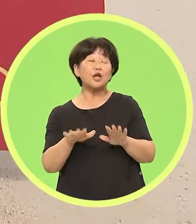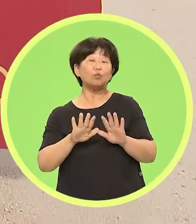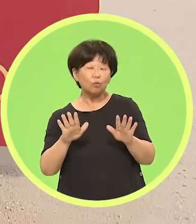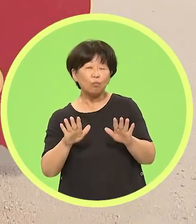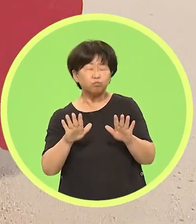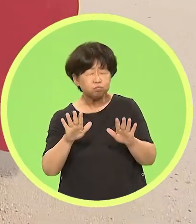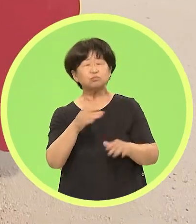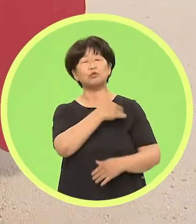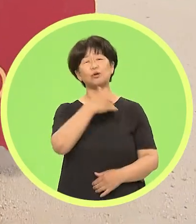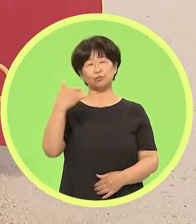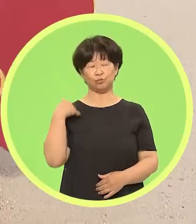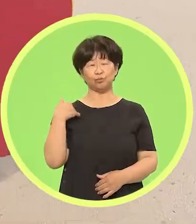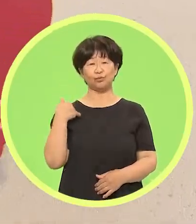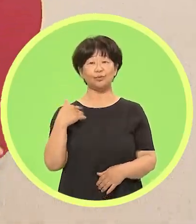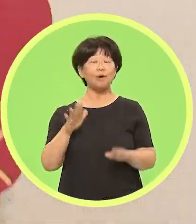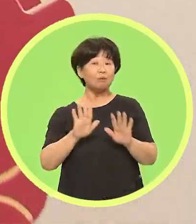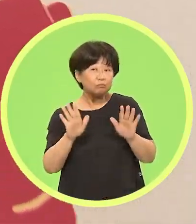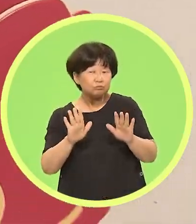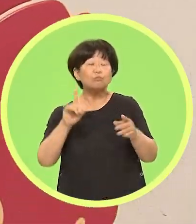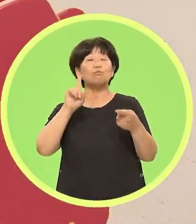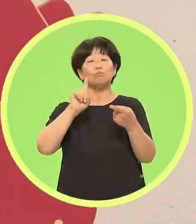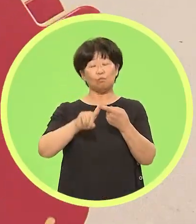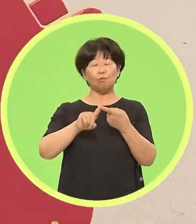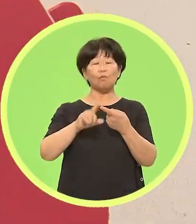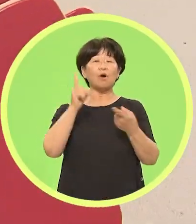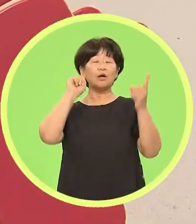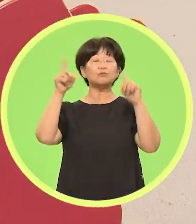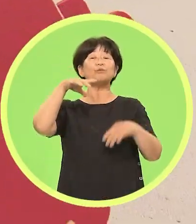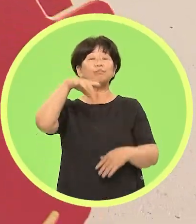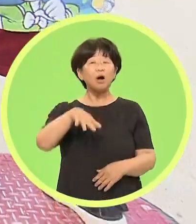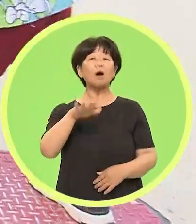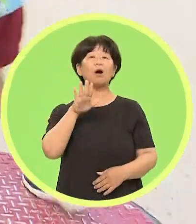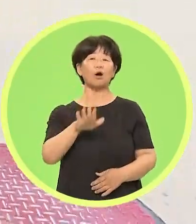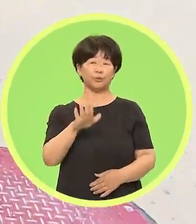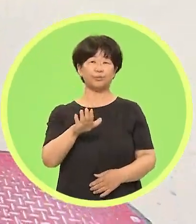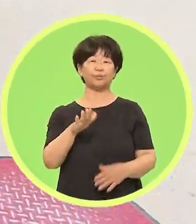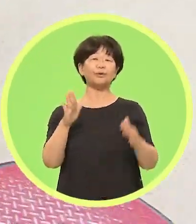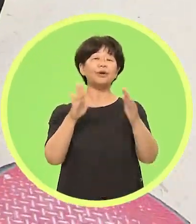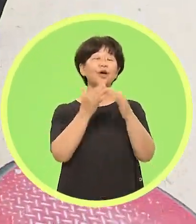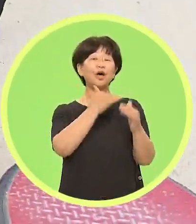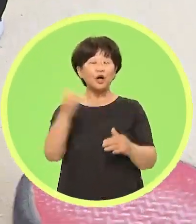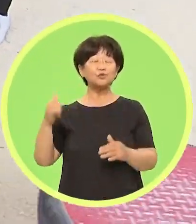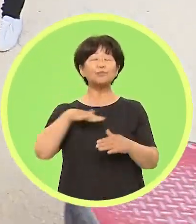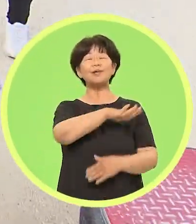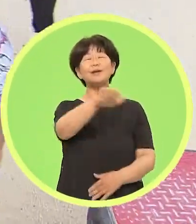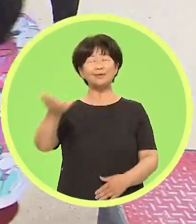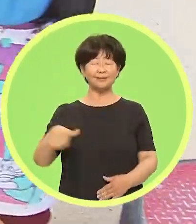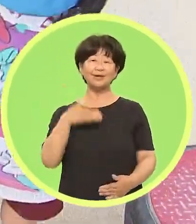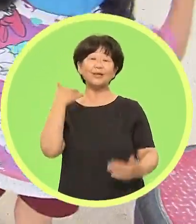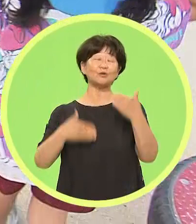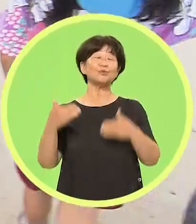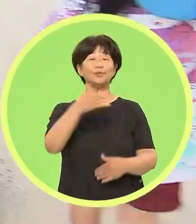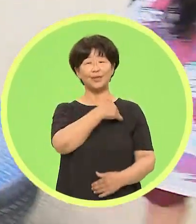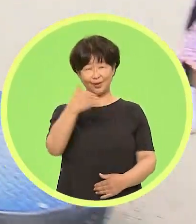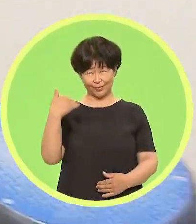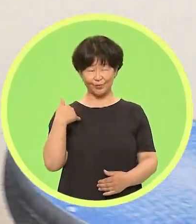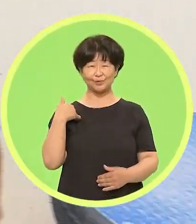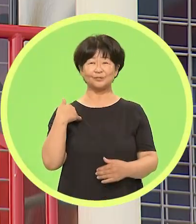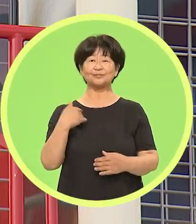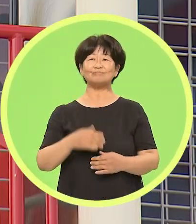子どもでも大丈夫。晴海臨海公園には幼児向きの遊び場もあるので家族みんなで楽しめ